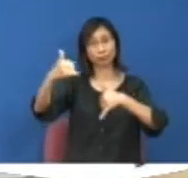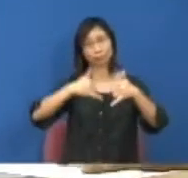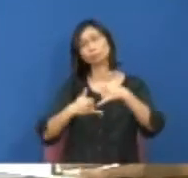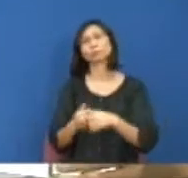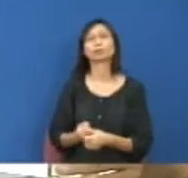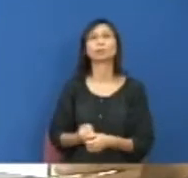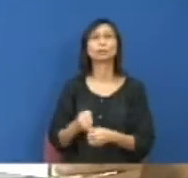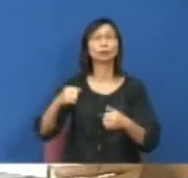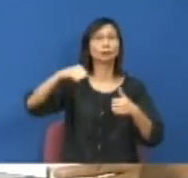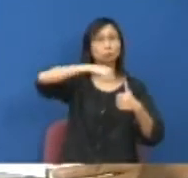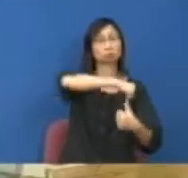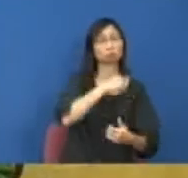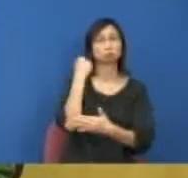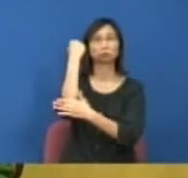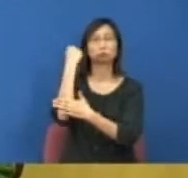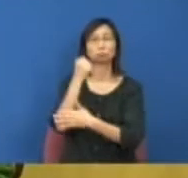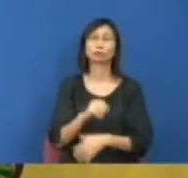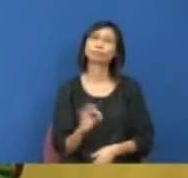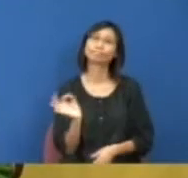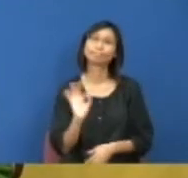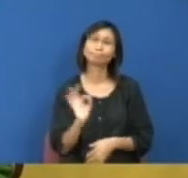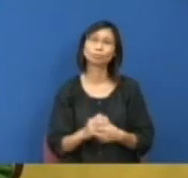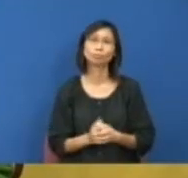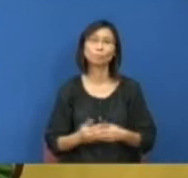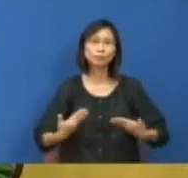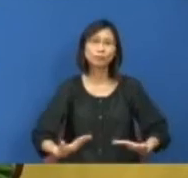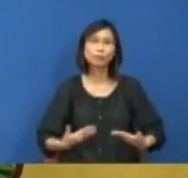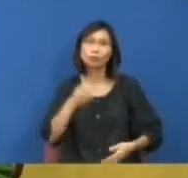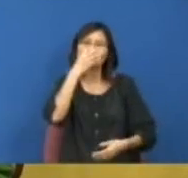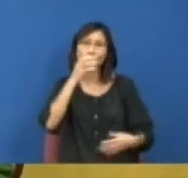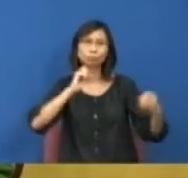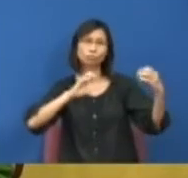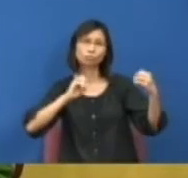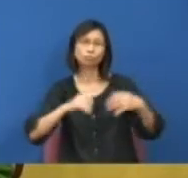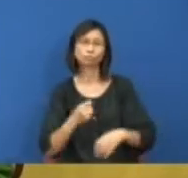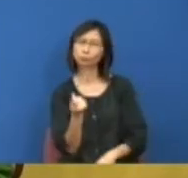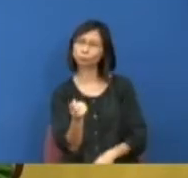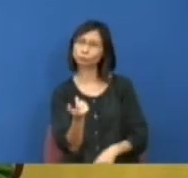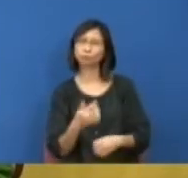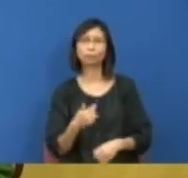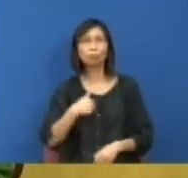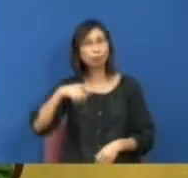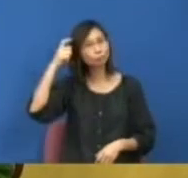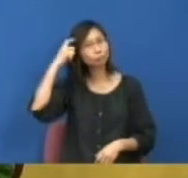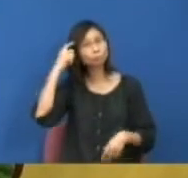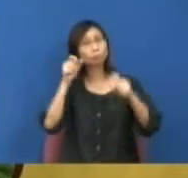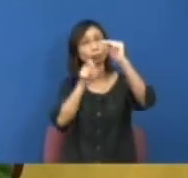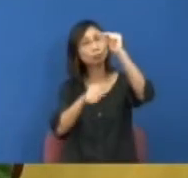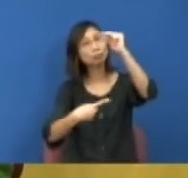在的政權。 這件事其實在香港討論很少，因為我知道其實7月1號即是7日人之後，其實很多人